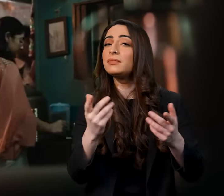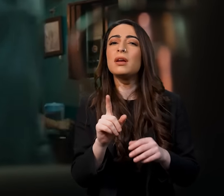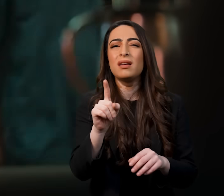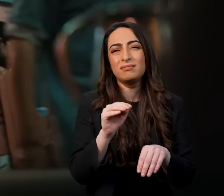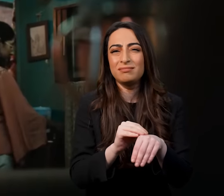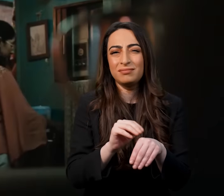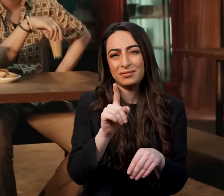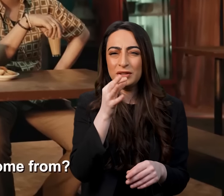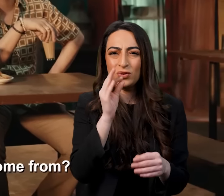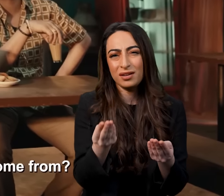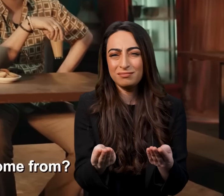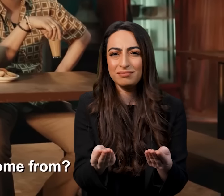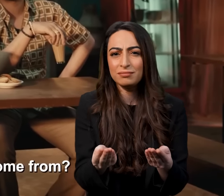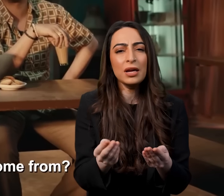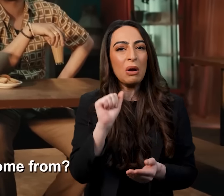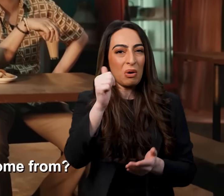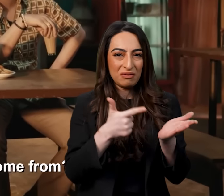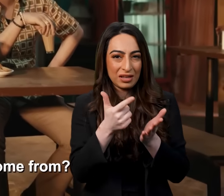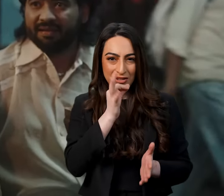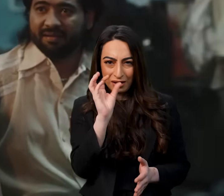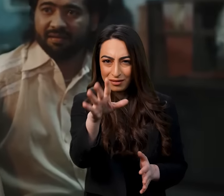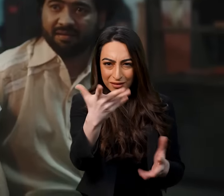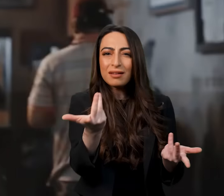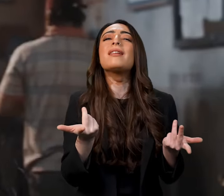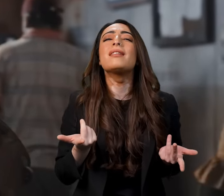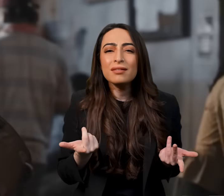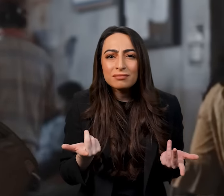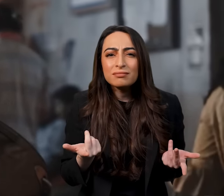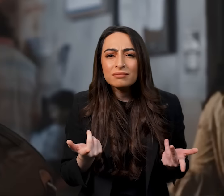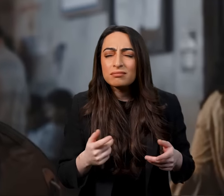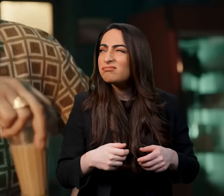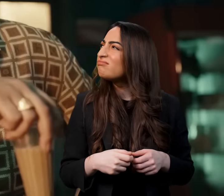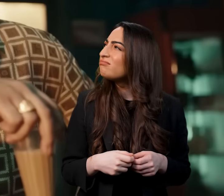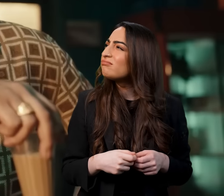एक तो चाय। तुम लोग के यहाँ चाय नहीं मिलती क्या रे?